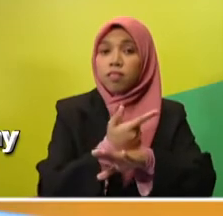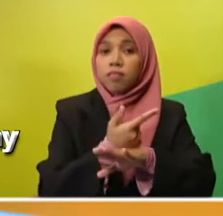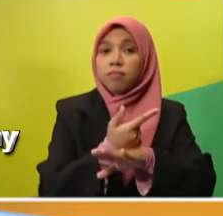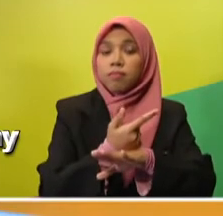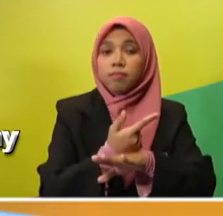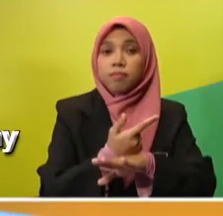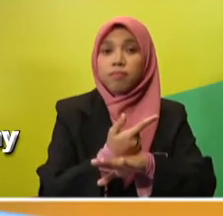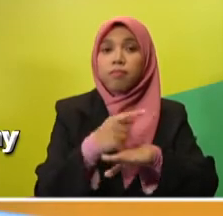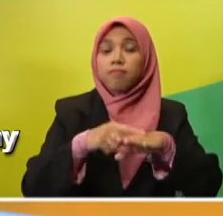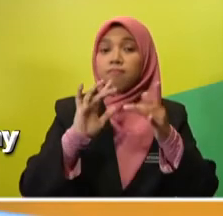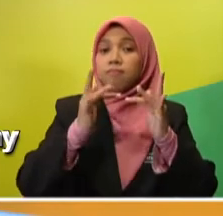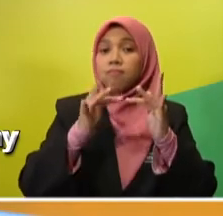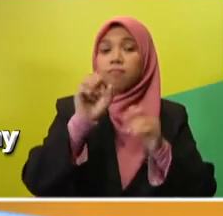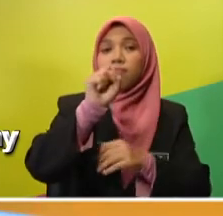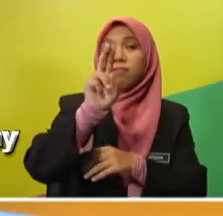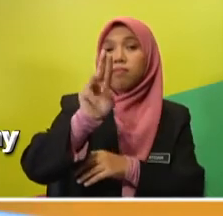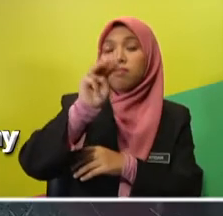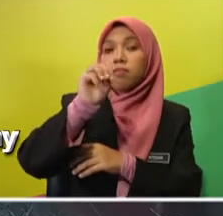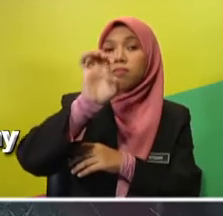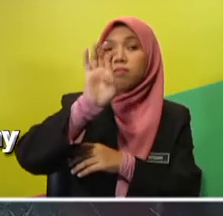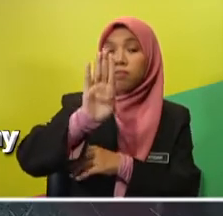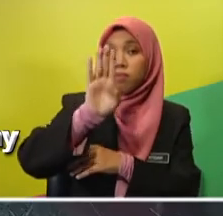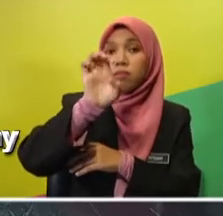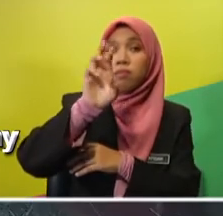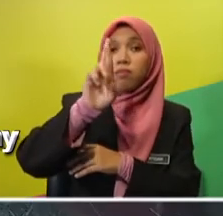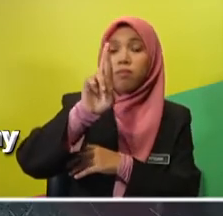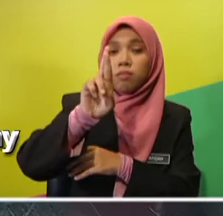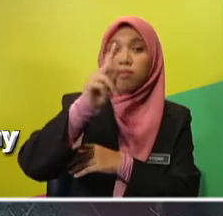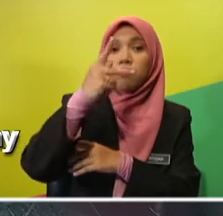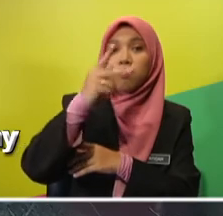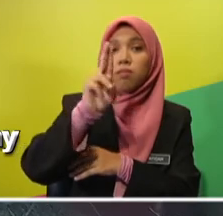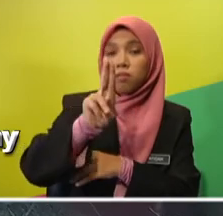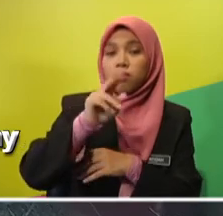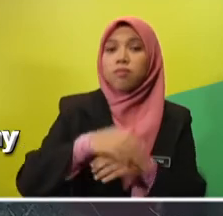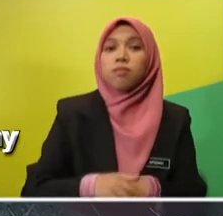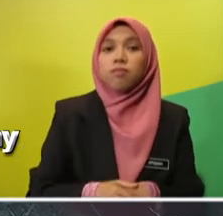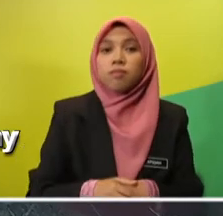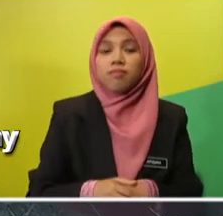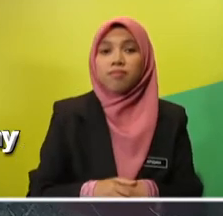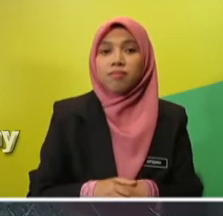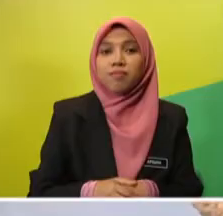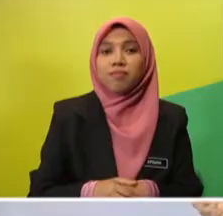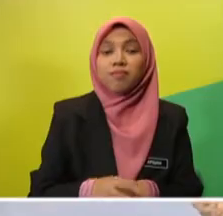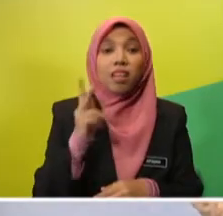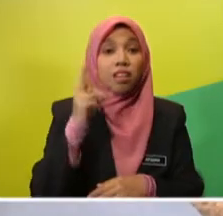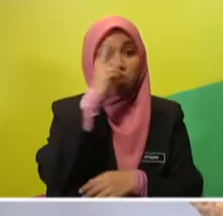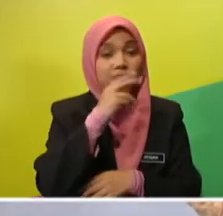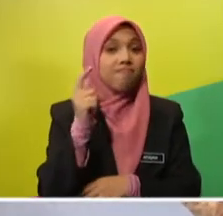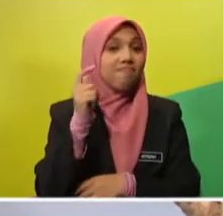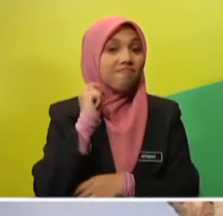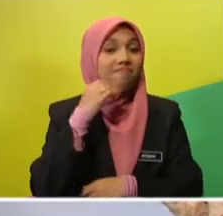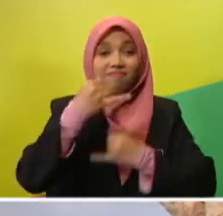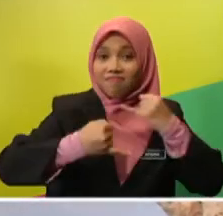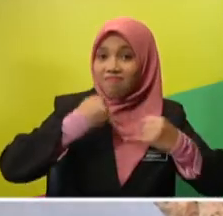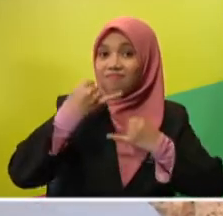Sumberku. Okey, Kak Rina. Sebelum tu, Kak Rina tadi berjaya menjawab penilaian kita. Betul, boleh cikgu.